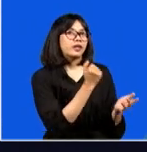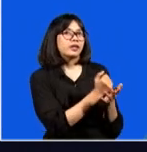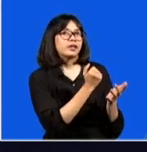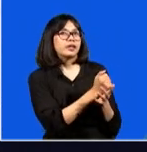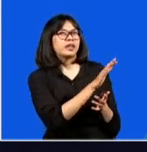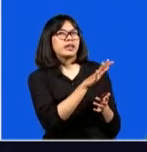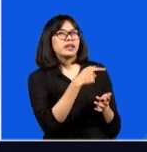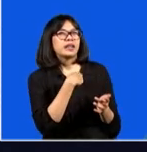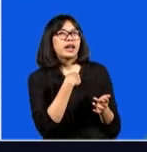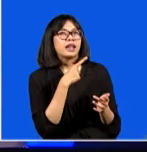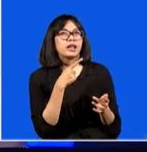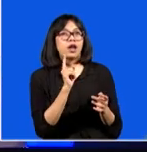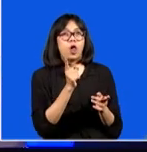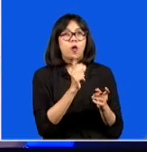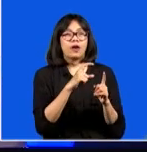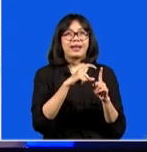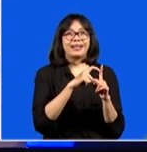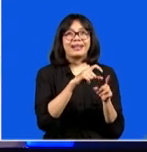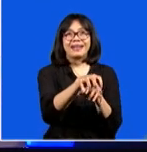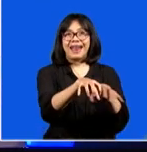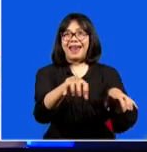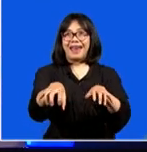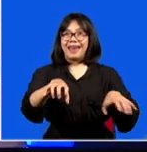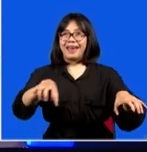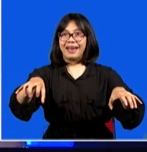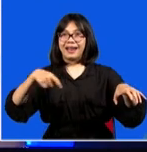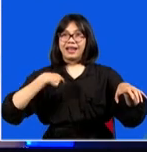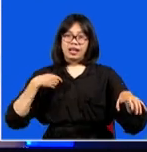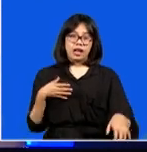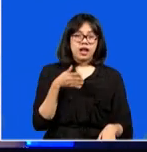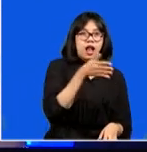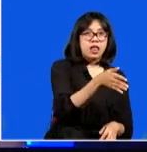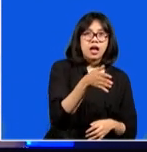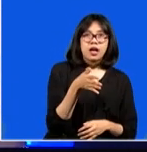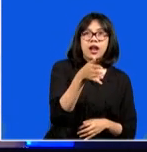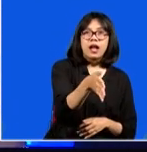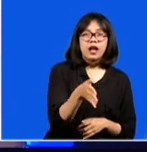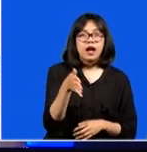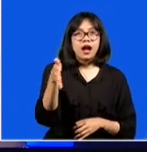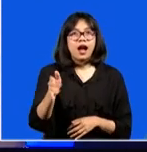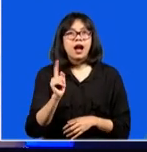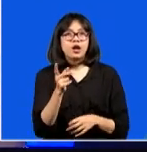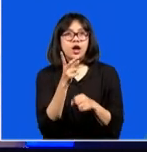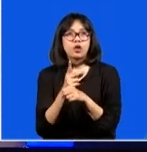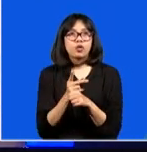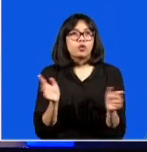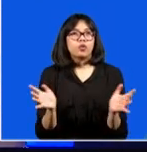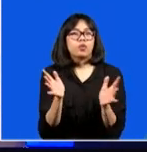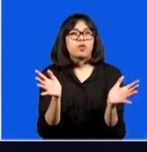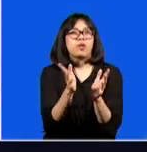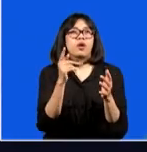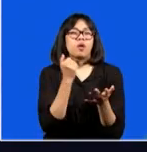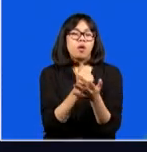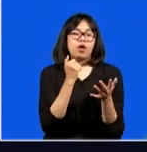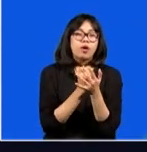saya itu setiap kali ke daerah memang selalu bertemu dengan berbagai macam guru penggerak walaupun daerahnya beda-beda dari